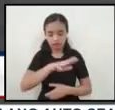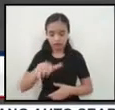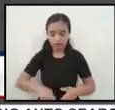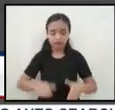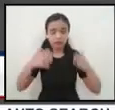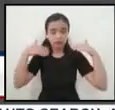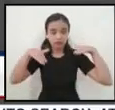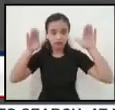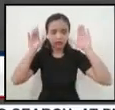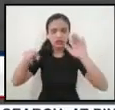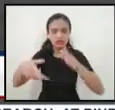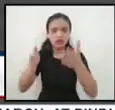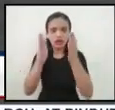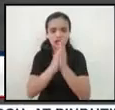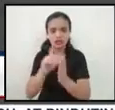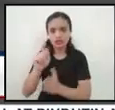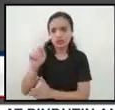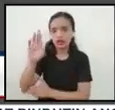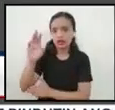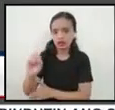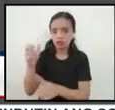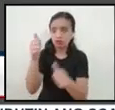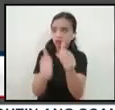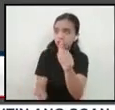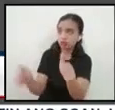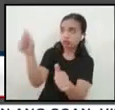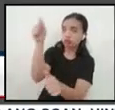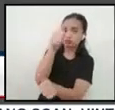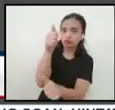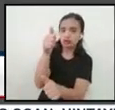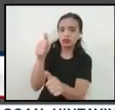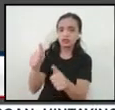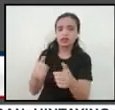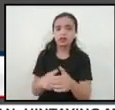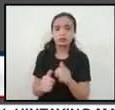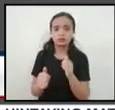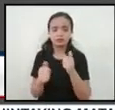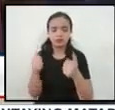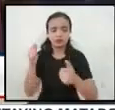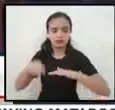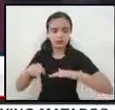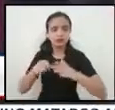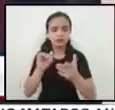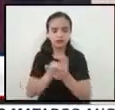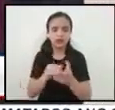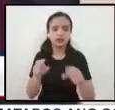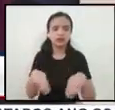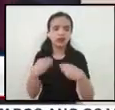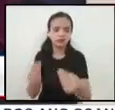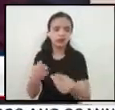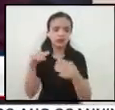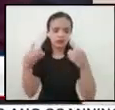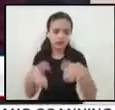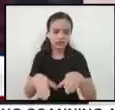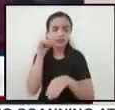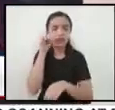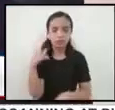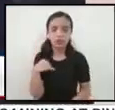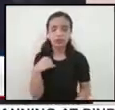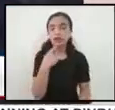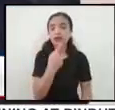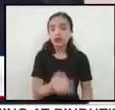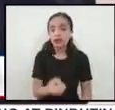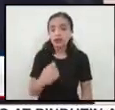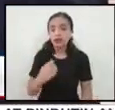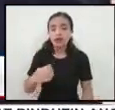siya ng TRO sa kataas-taasang hukuman, bagay na napagbigyan din naman kahapon. Ayon kay House Committee on